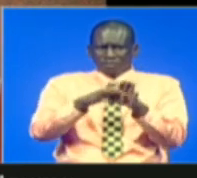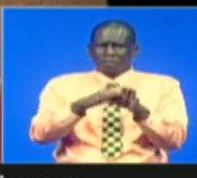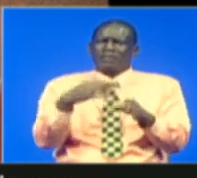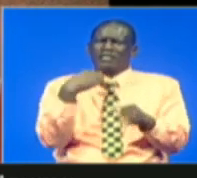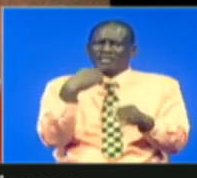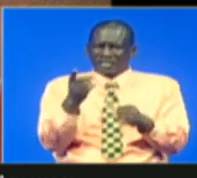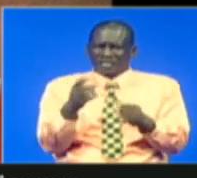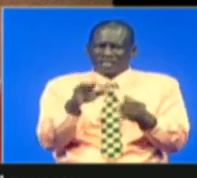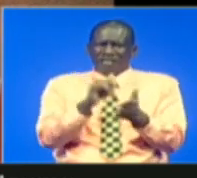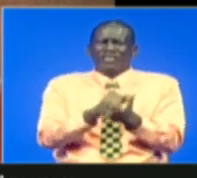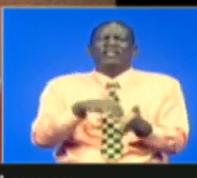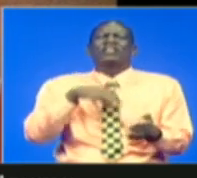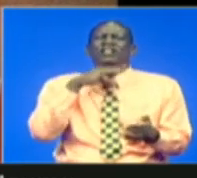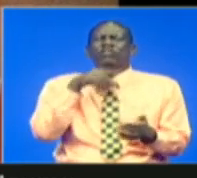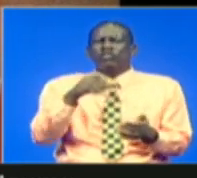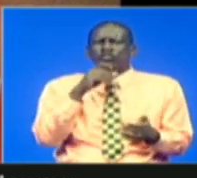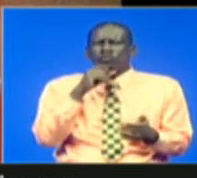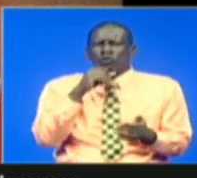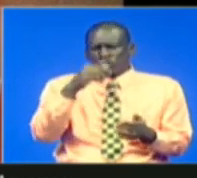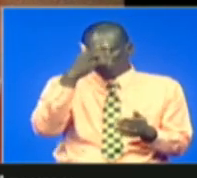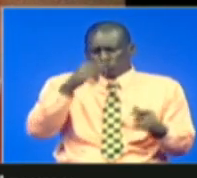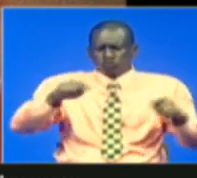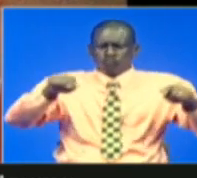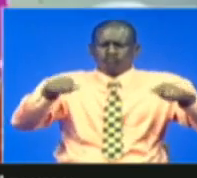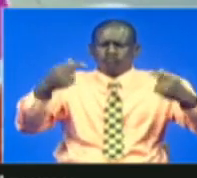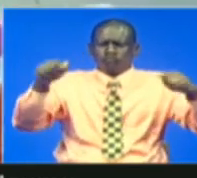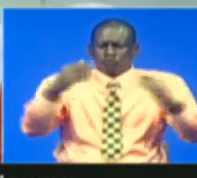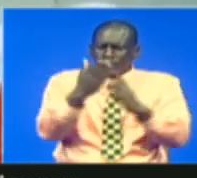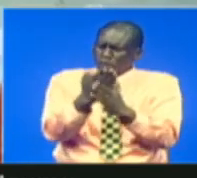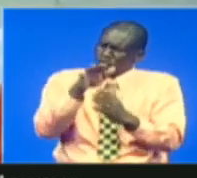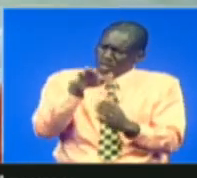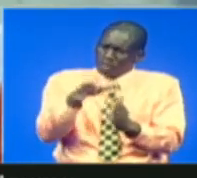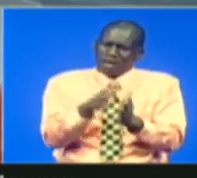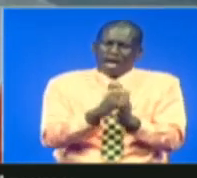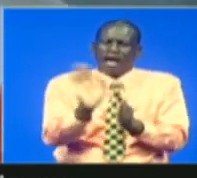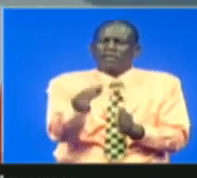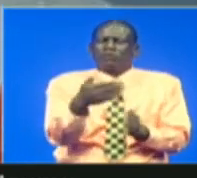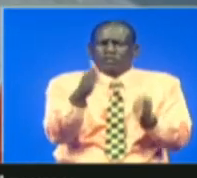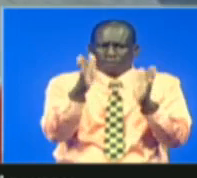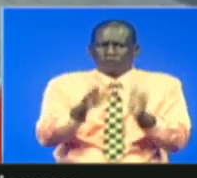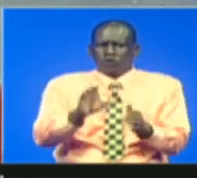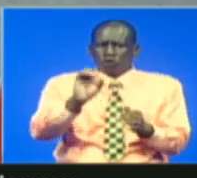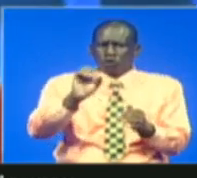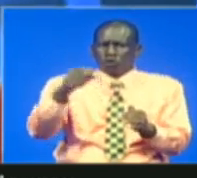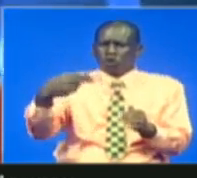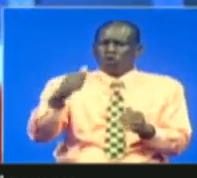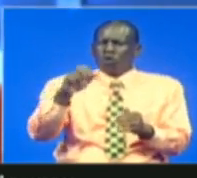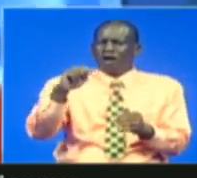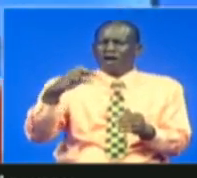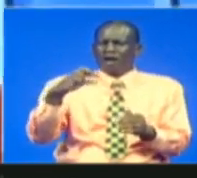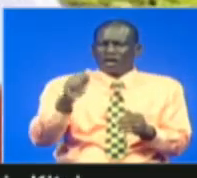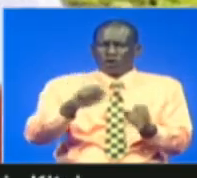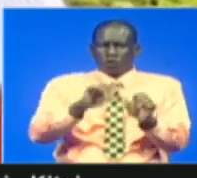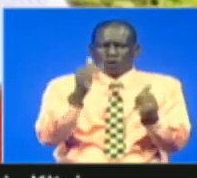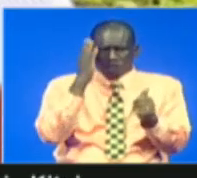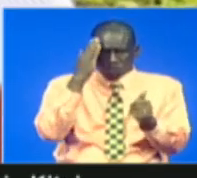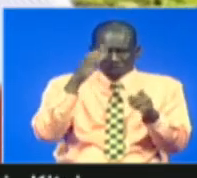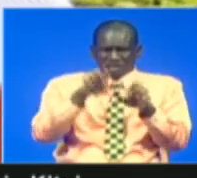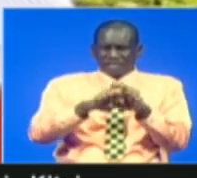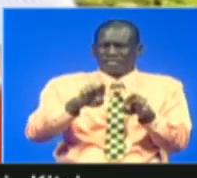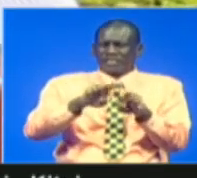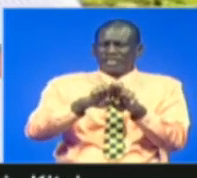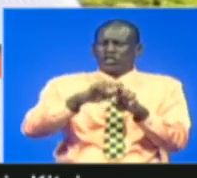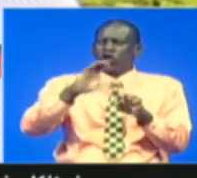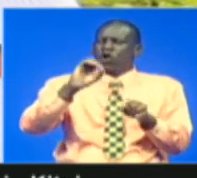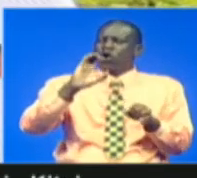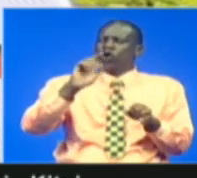kuwa kifo chake kilisababishwa na ugomvi kati yake na mwanamuziki Henry Ohanga almaarufu Octopizzo. But we were told